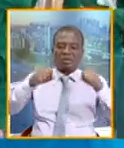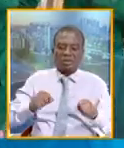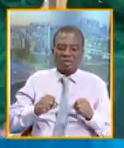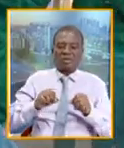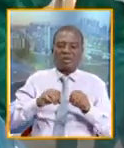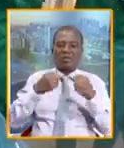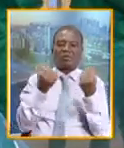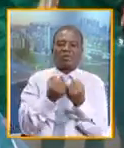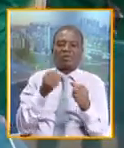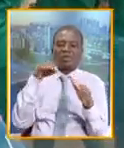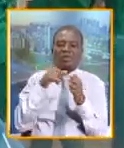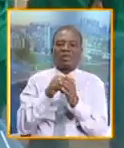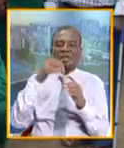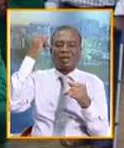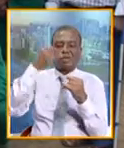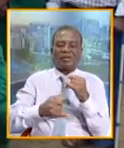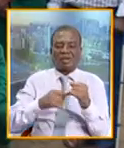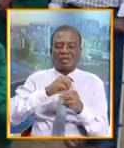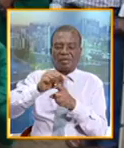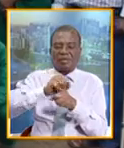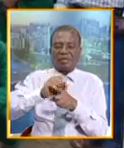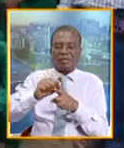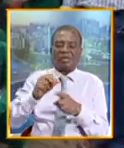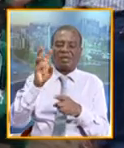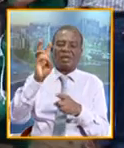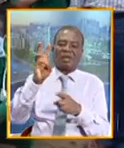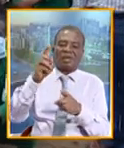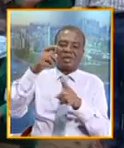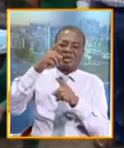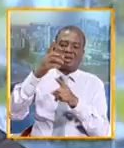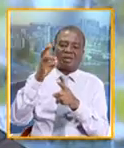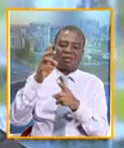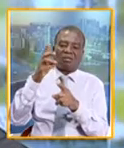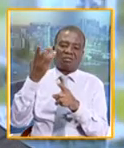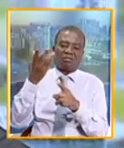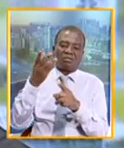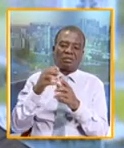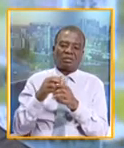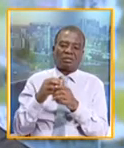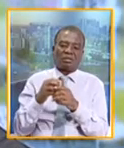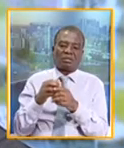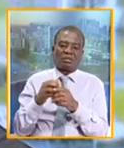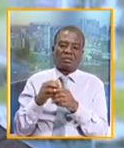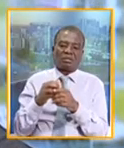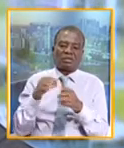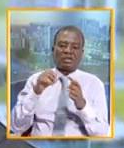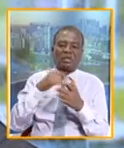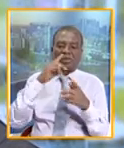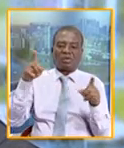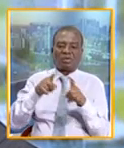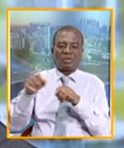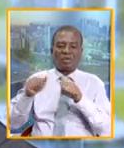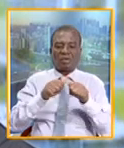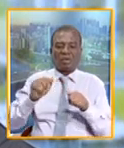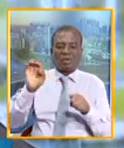Ce sera donc au terme de cette formation qui va durer moins d'un an. À l'actualité, c'est également cette